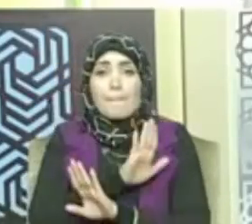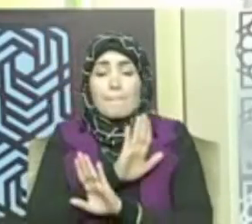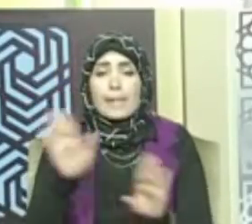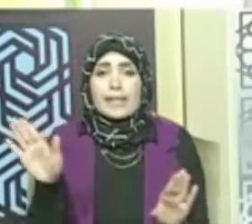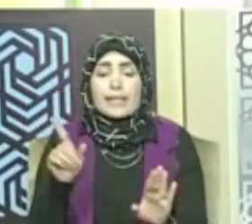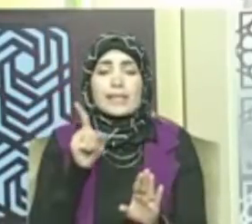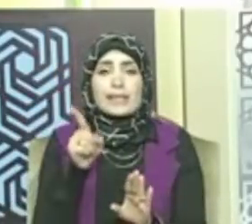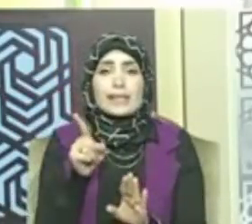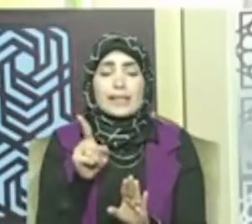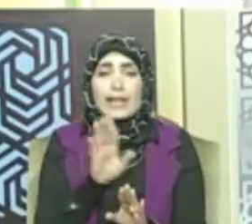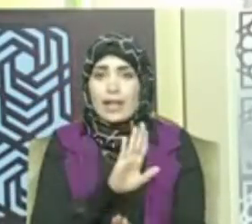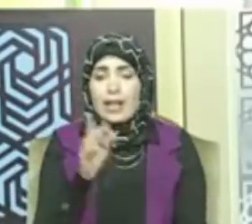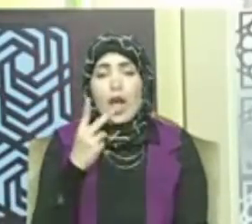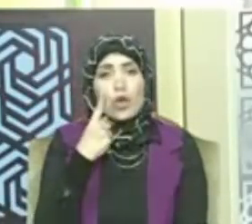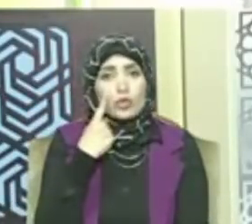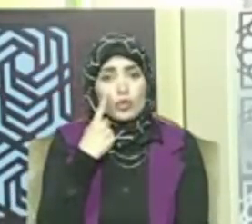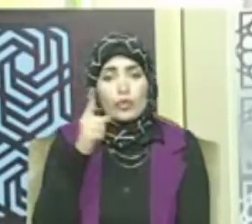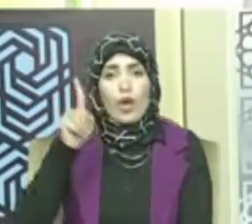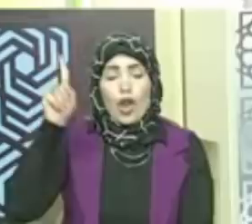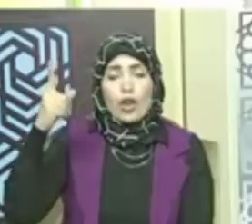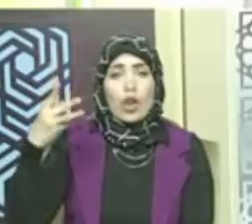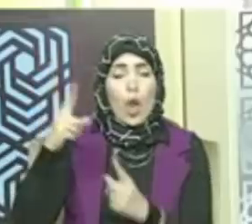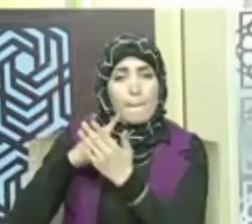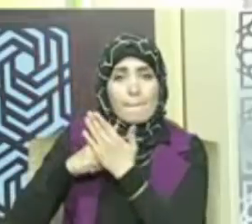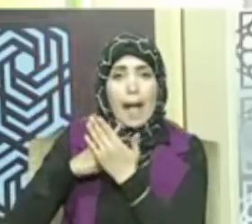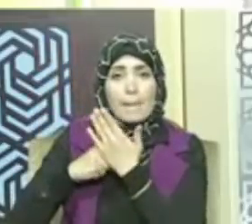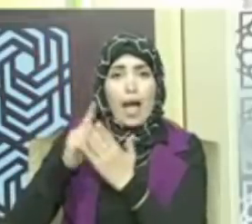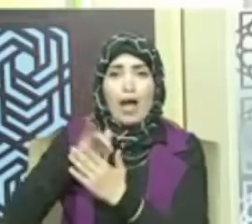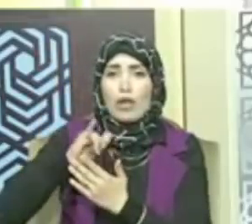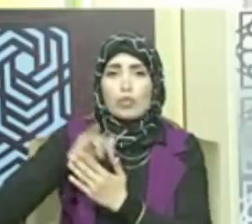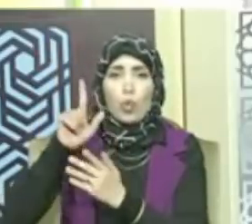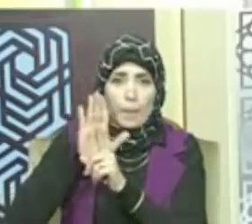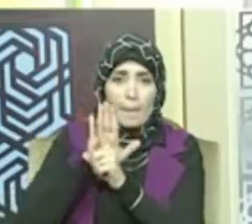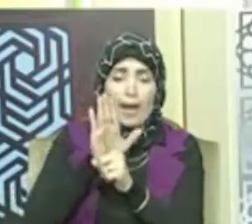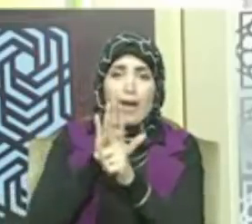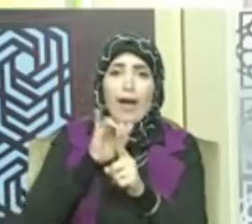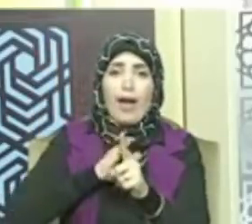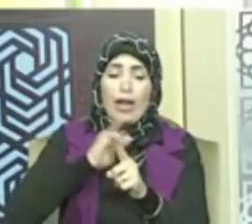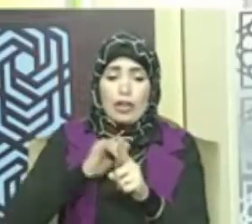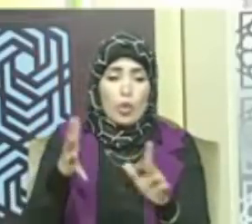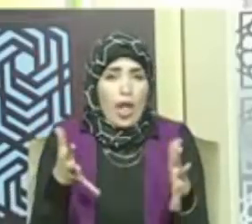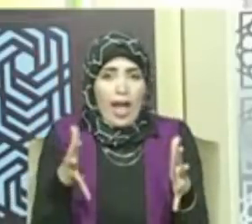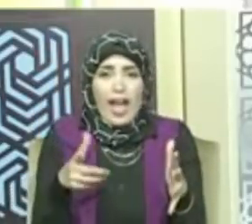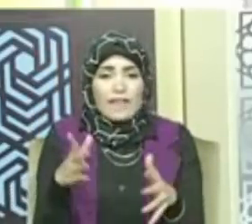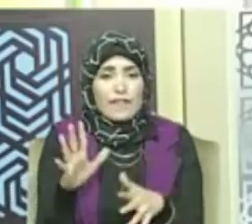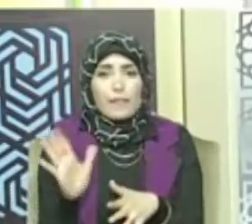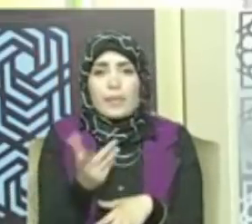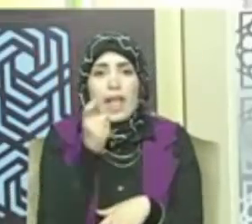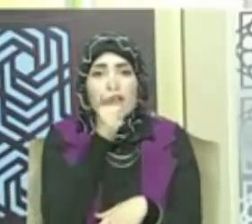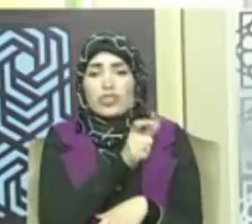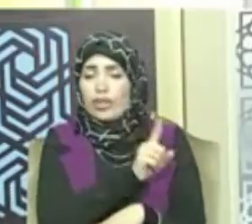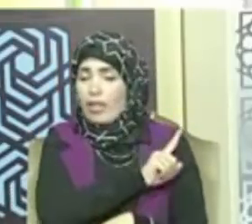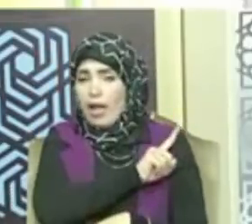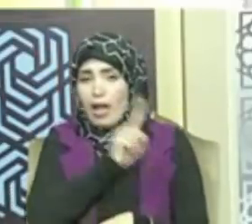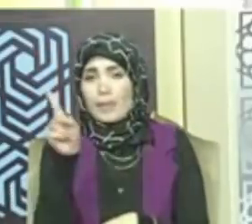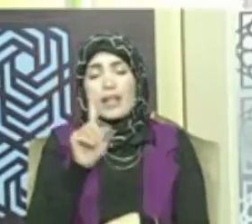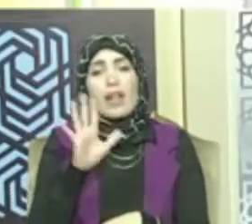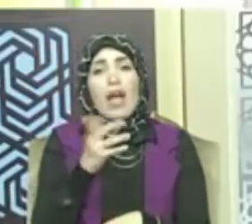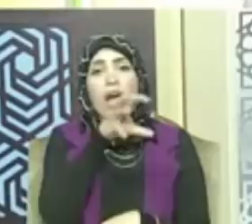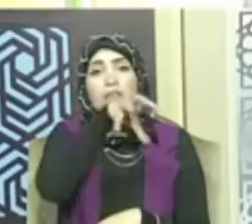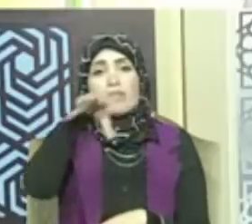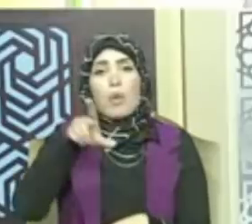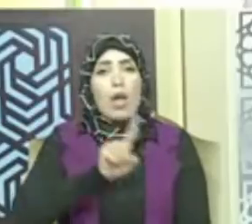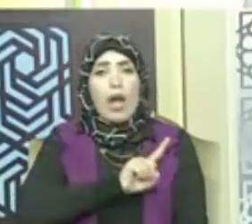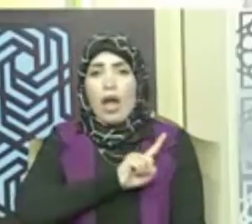إذا كان الله معك بمن يكون معك أو يكون عليك، أليس